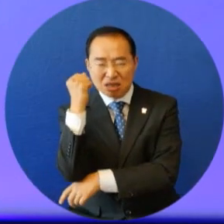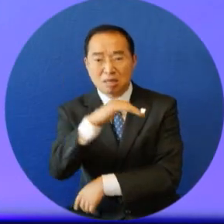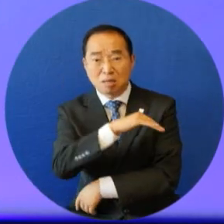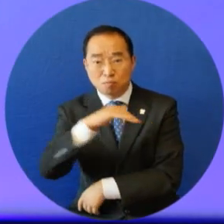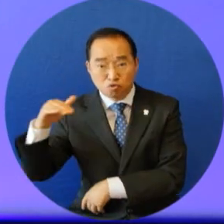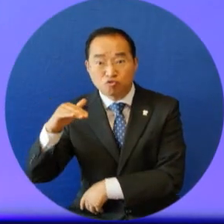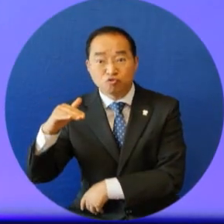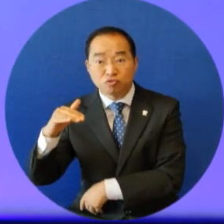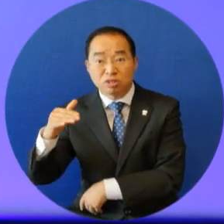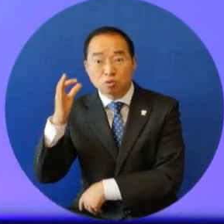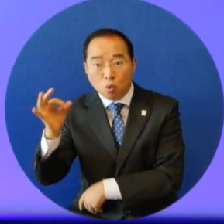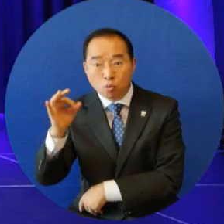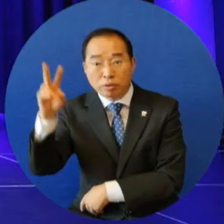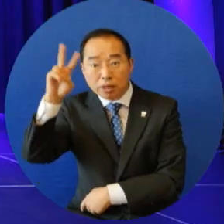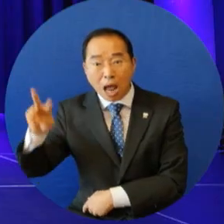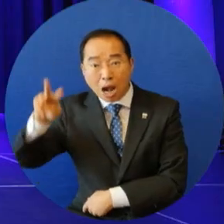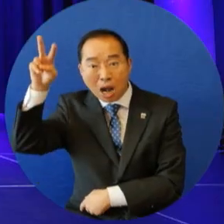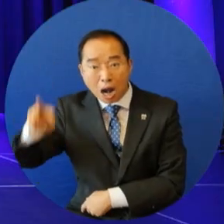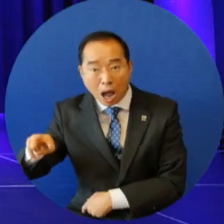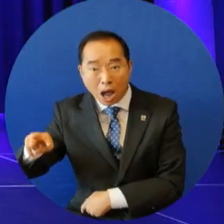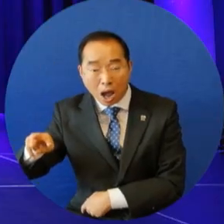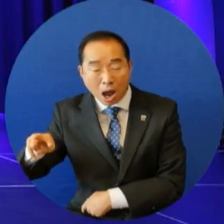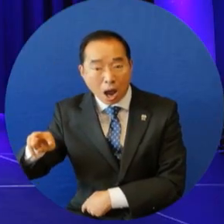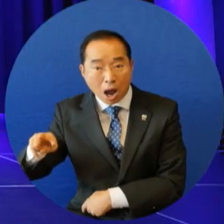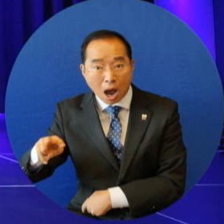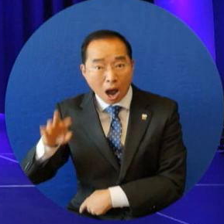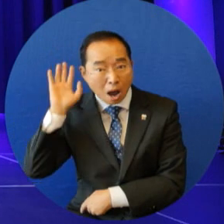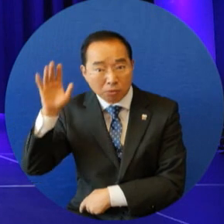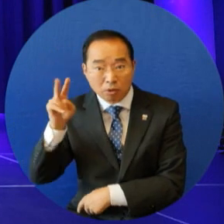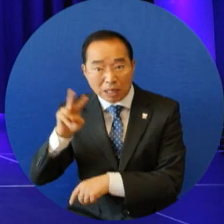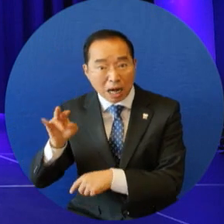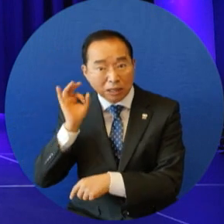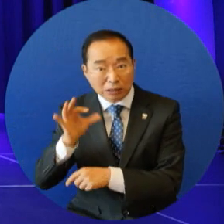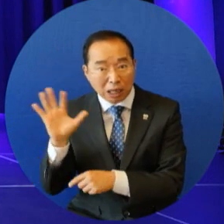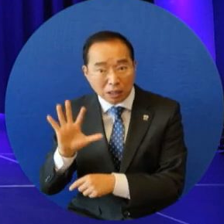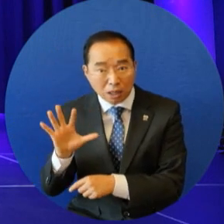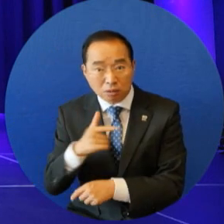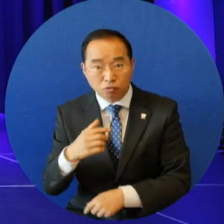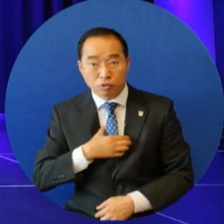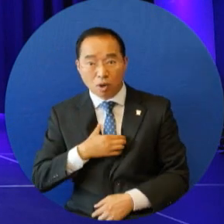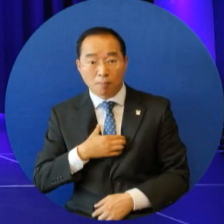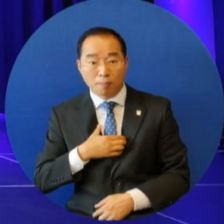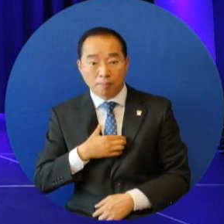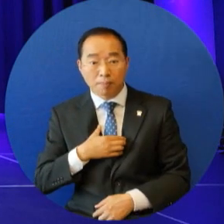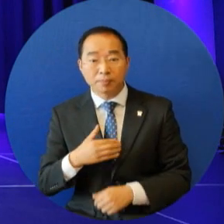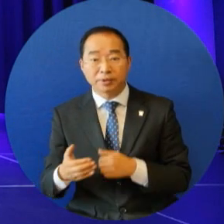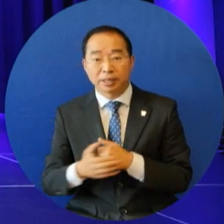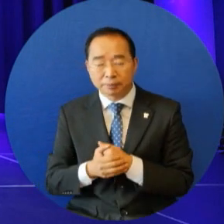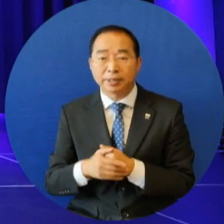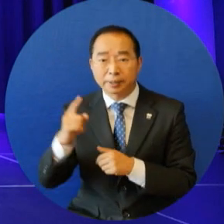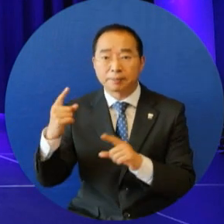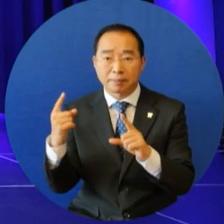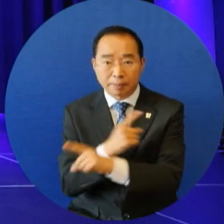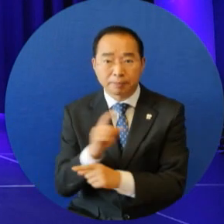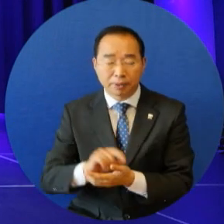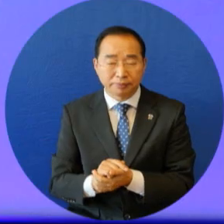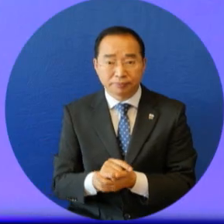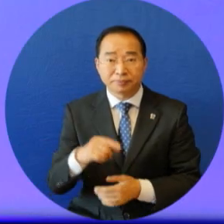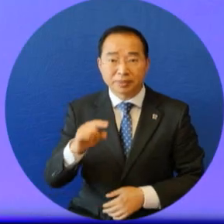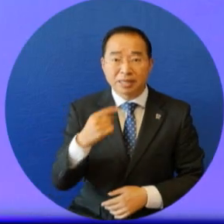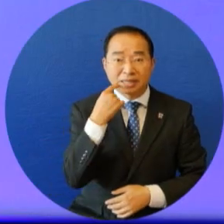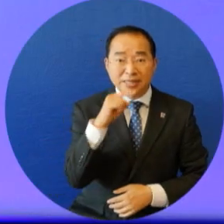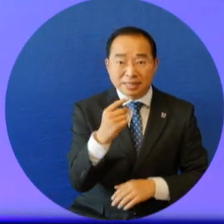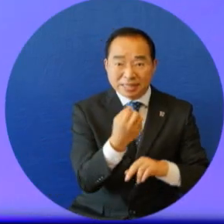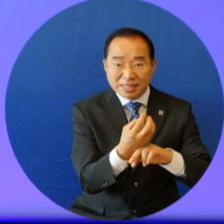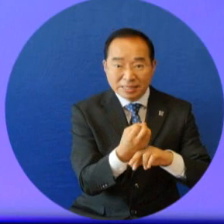그래서 미국 정부가 시중에 단기금리를 올리는 오퍼레이션 트위스트라는 걸 합니다.